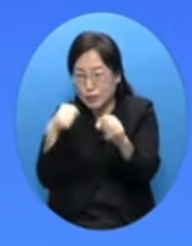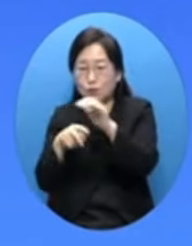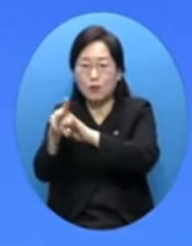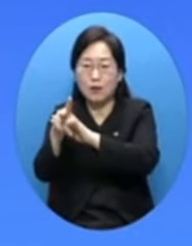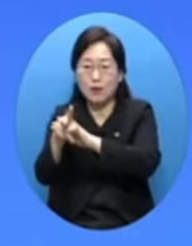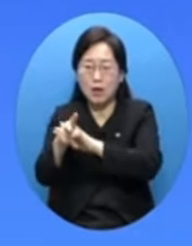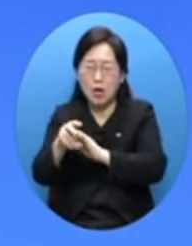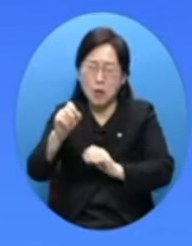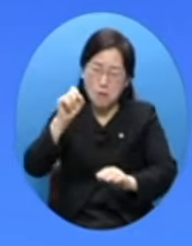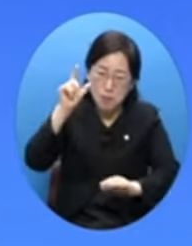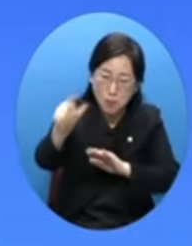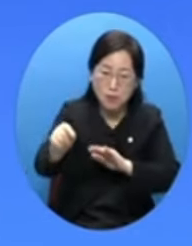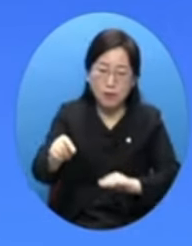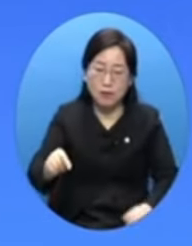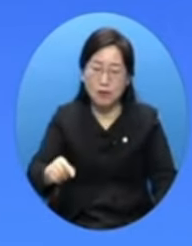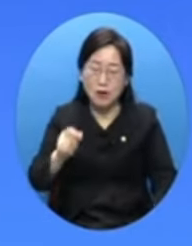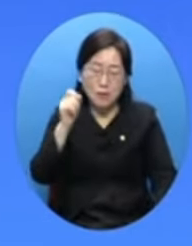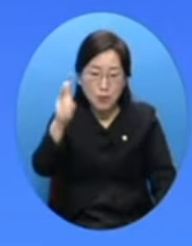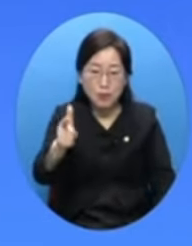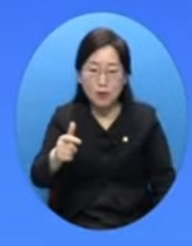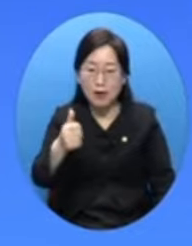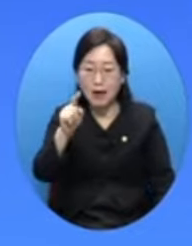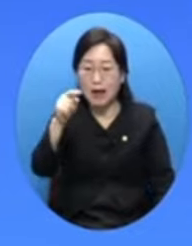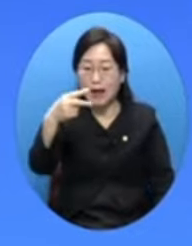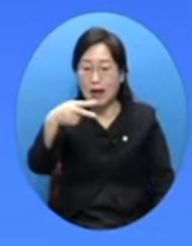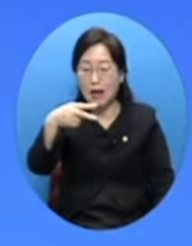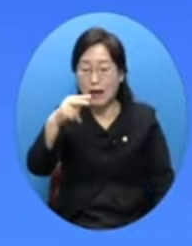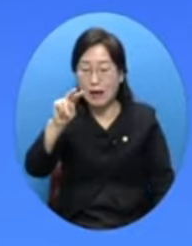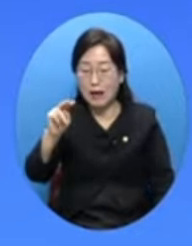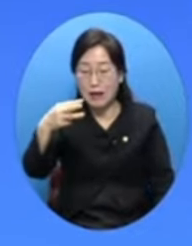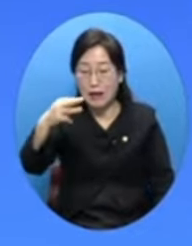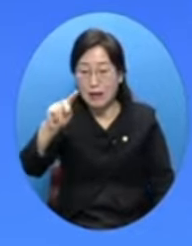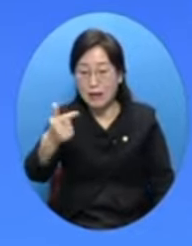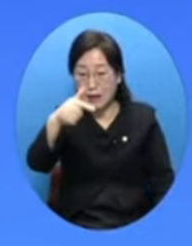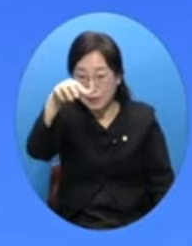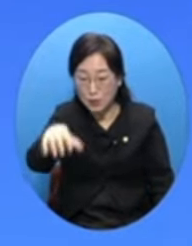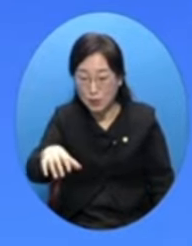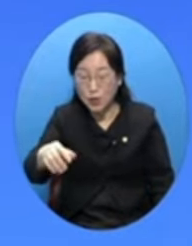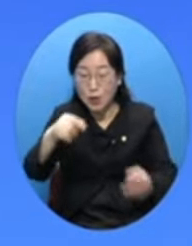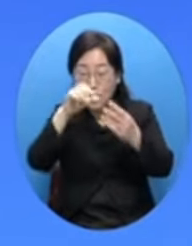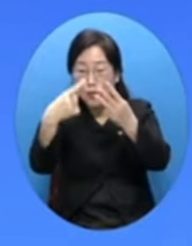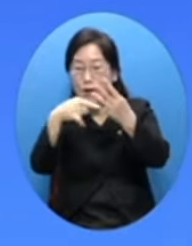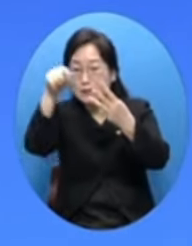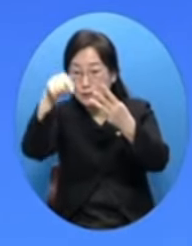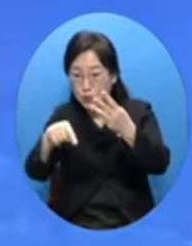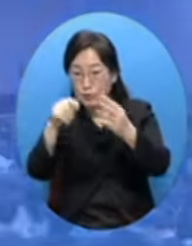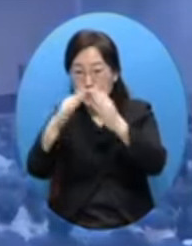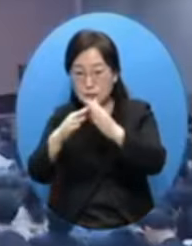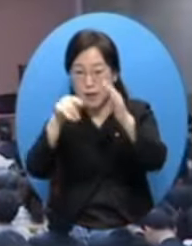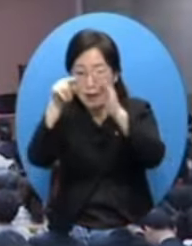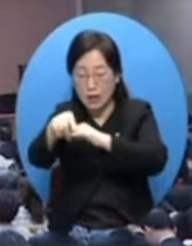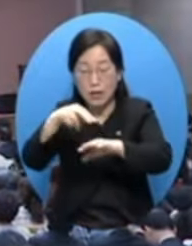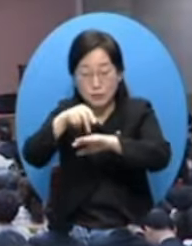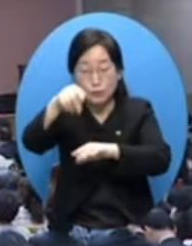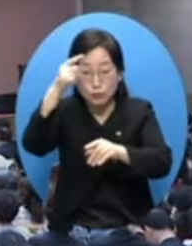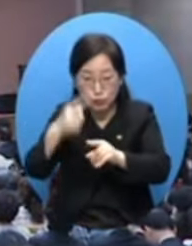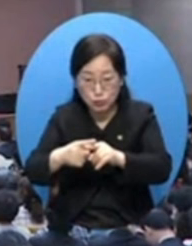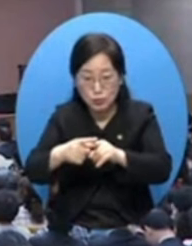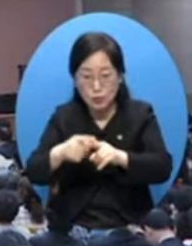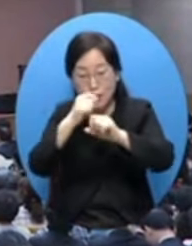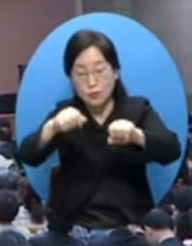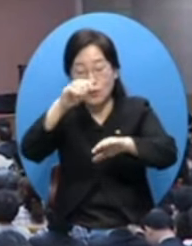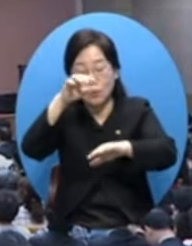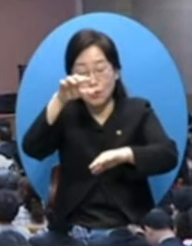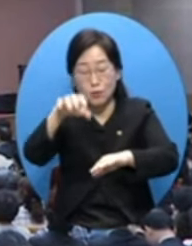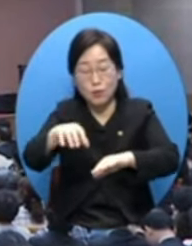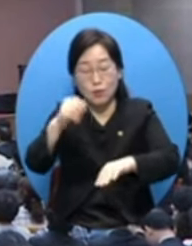나람에 있는 외삼 집을 찾아갈 때 광야에 하룻밤에 쓰러 잠을 잘 때 을습니다 꾸면